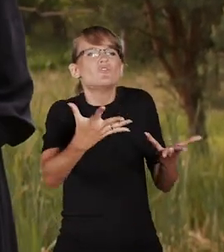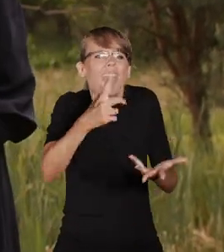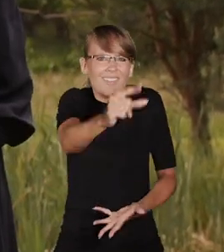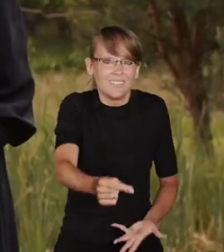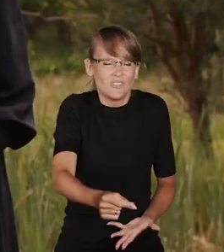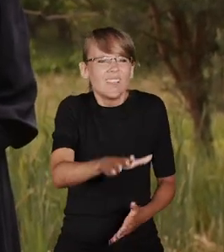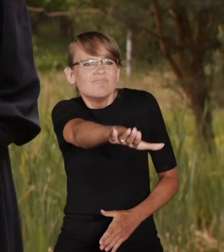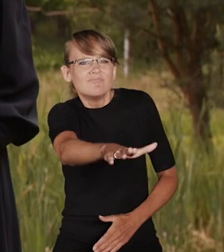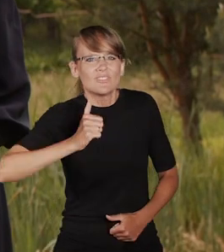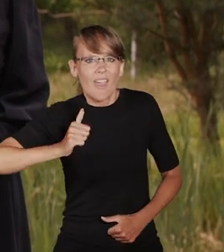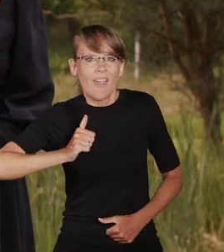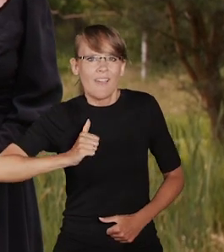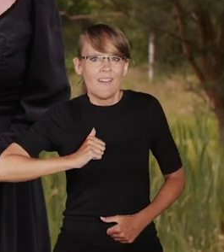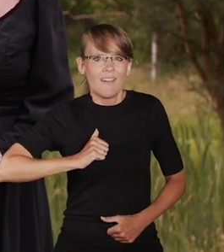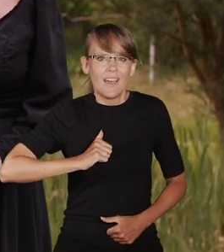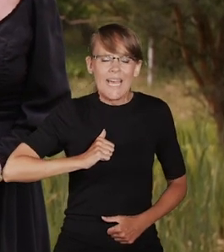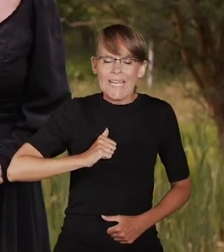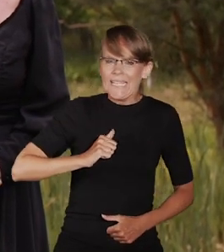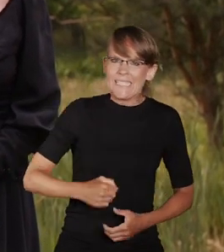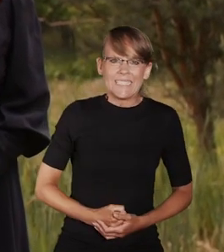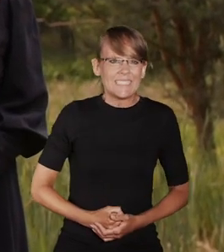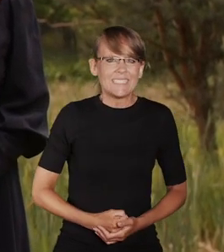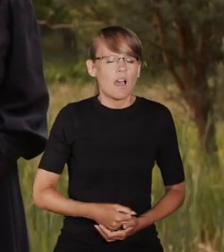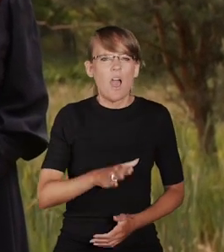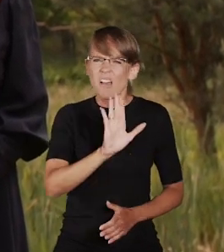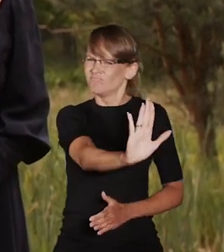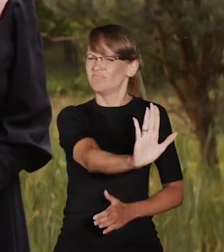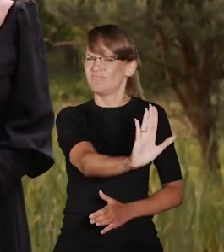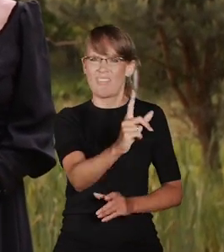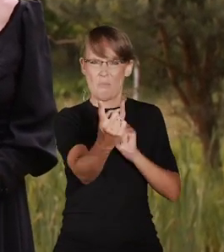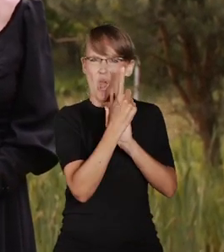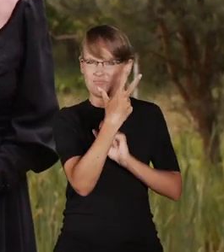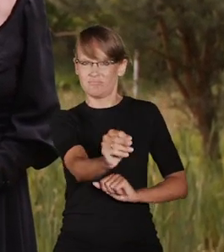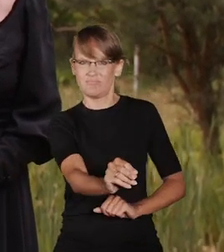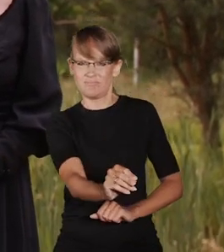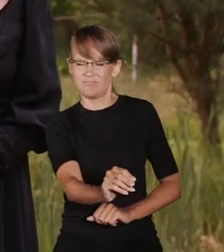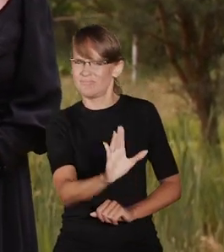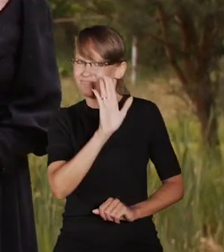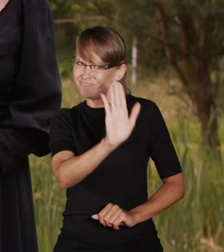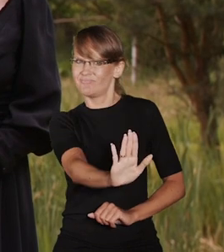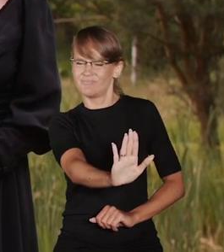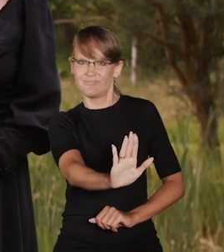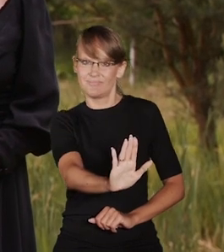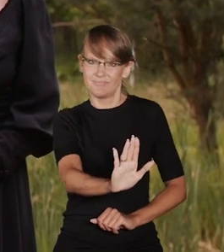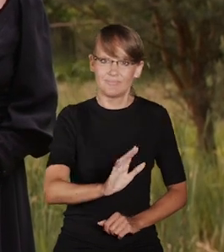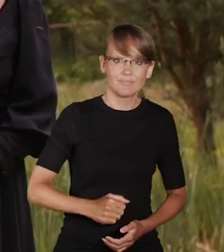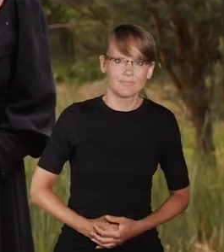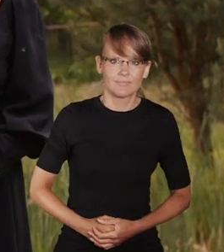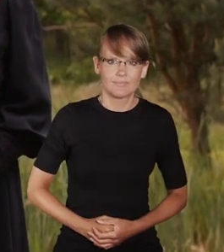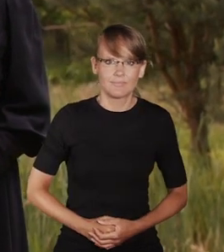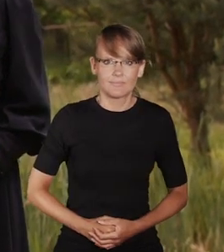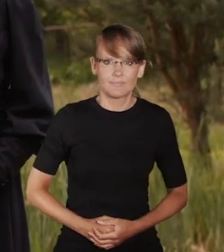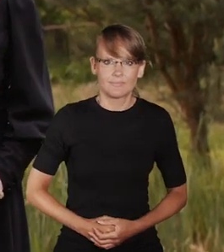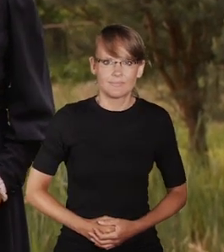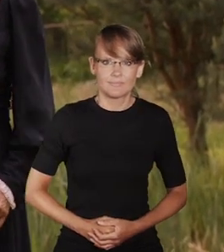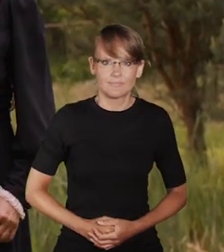Taki jestem zły na siebie! Taki zły! Zakochałem się, jak uczniak.